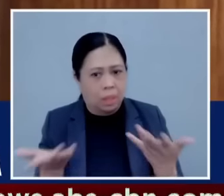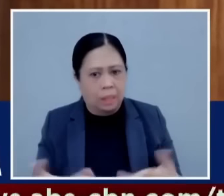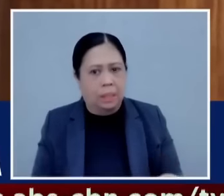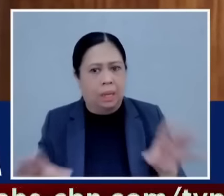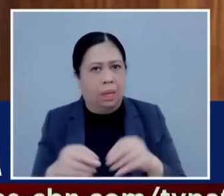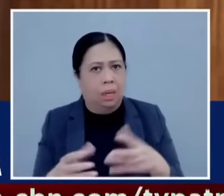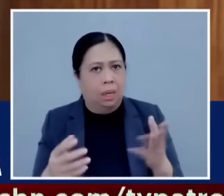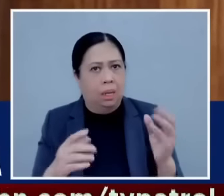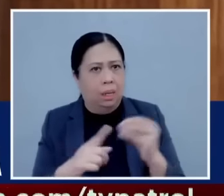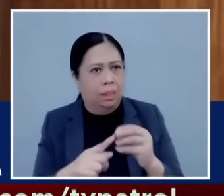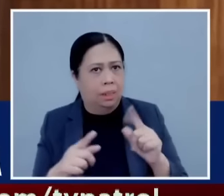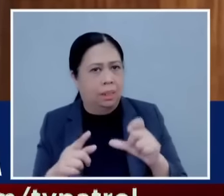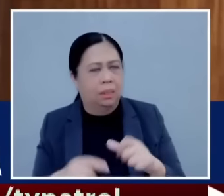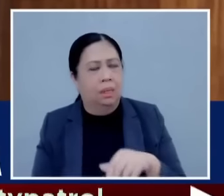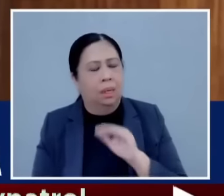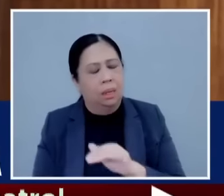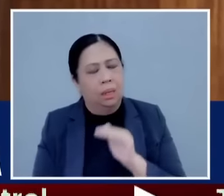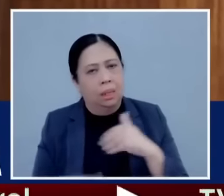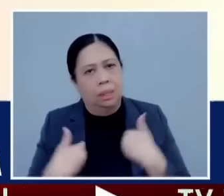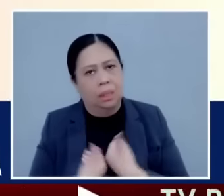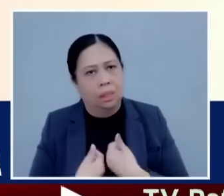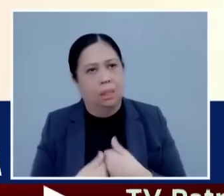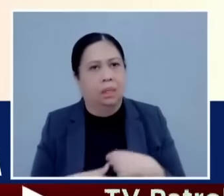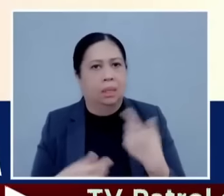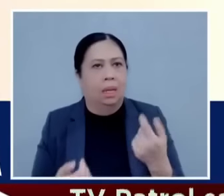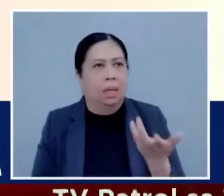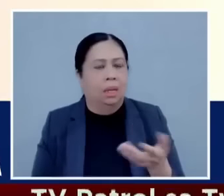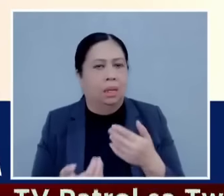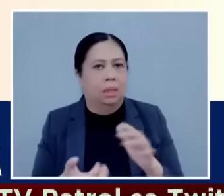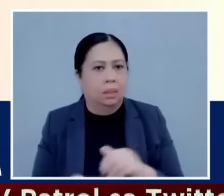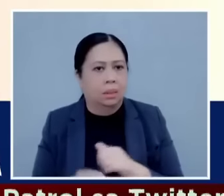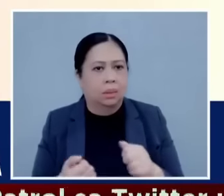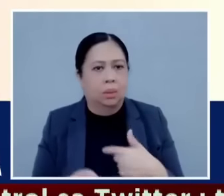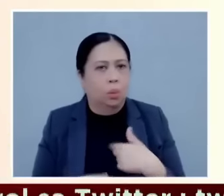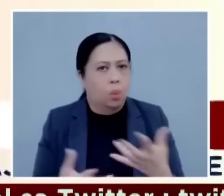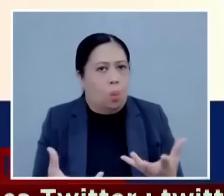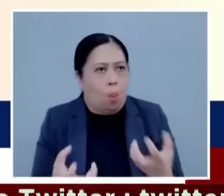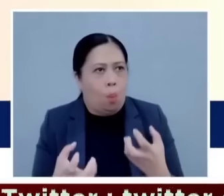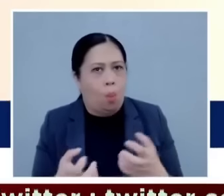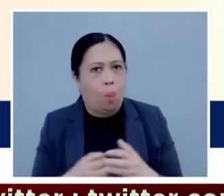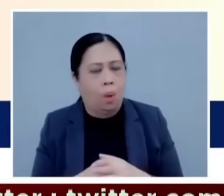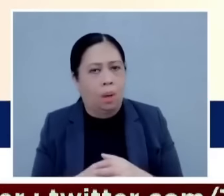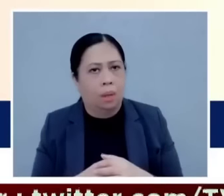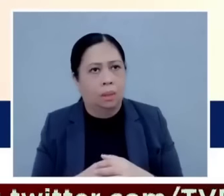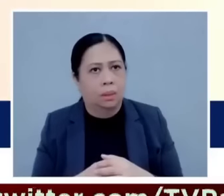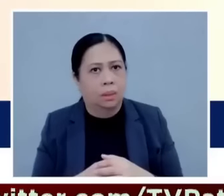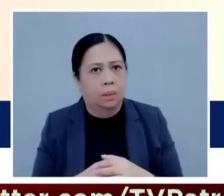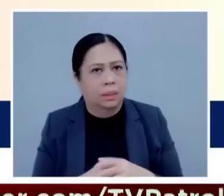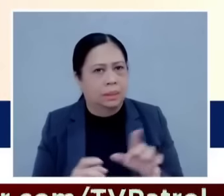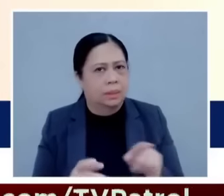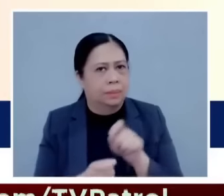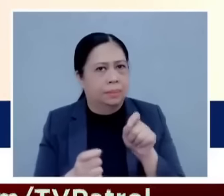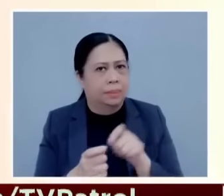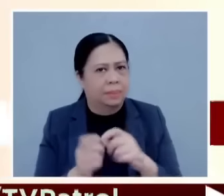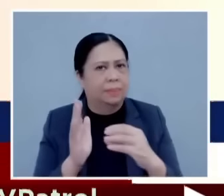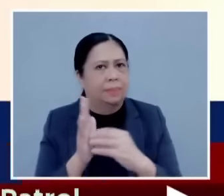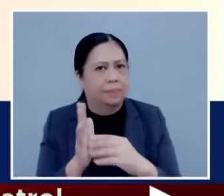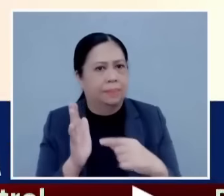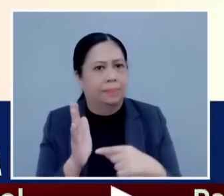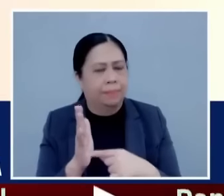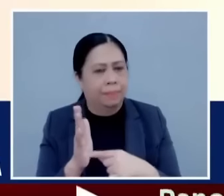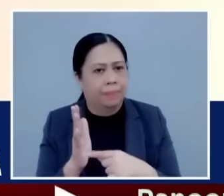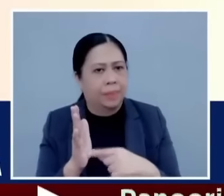already. Sawang-sawa na kami dyan sa kill the bill na yan. We do not want that specific provision or